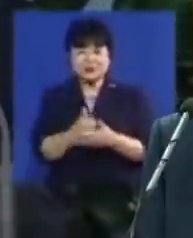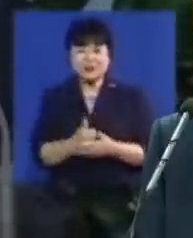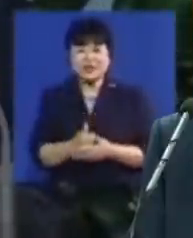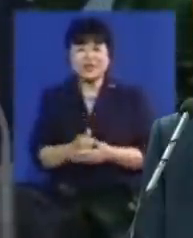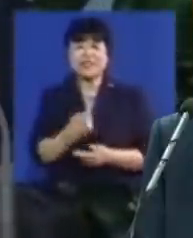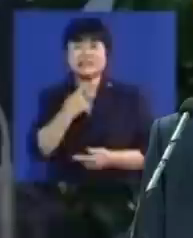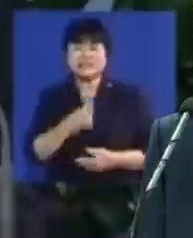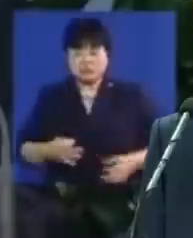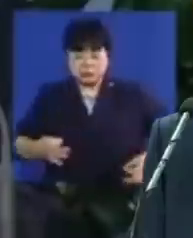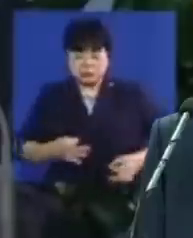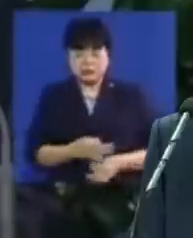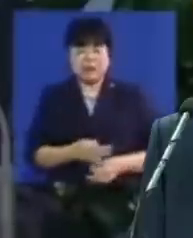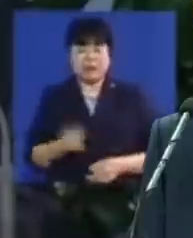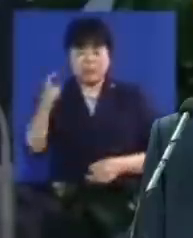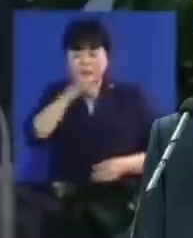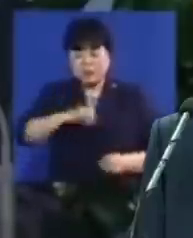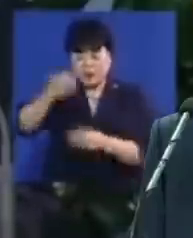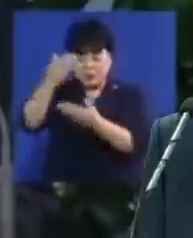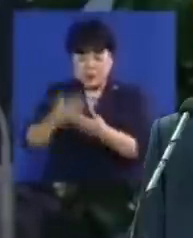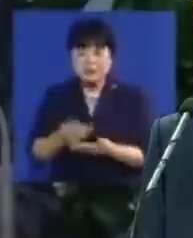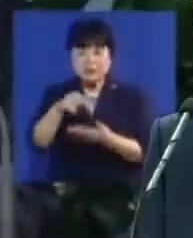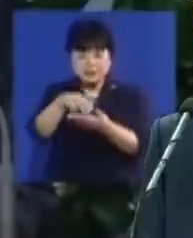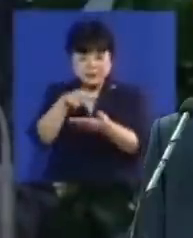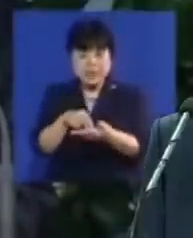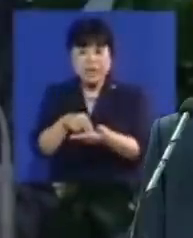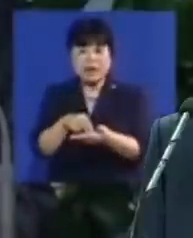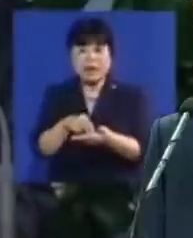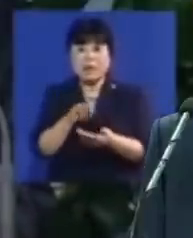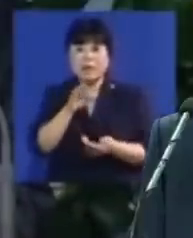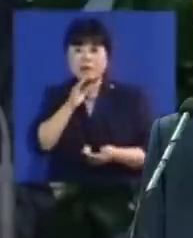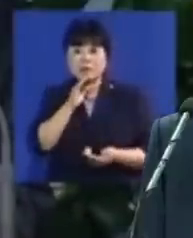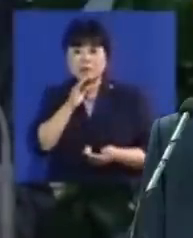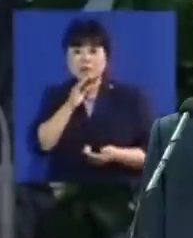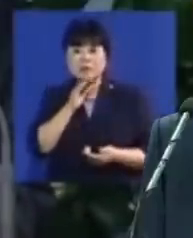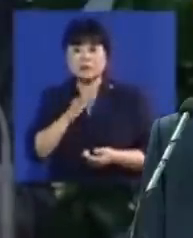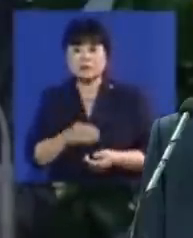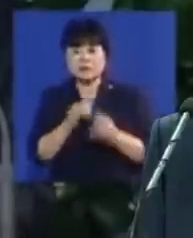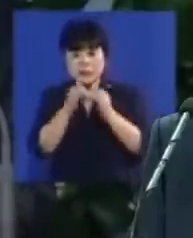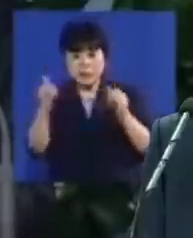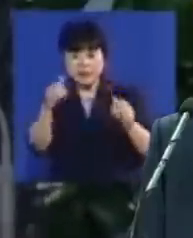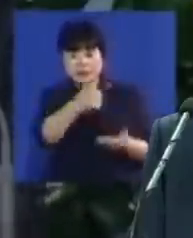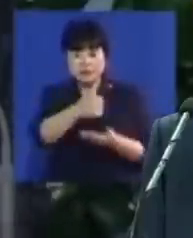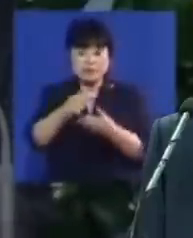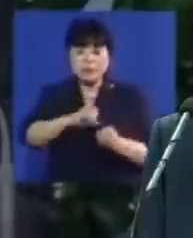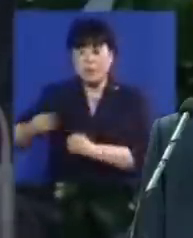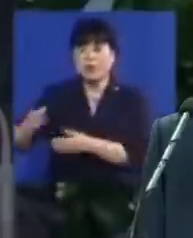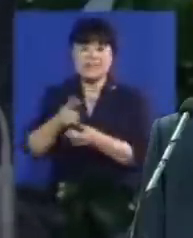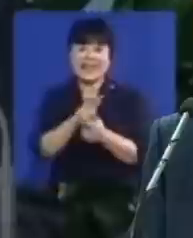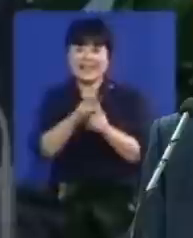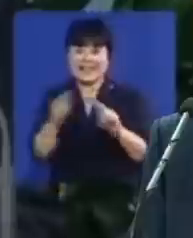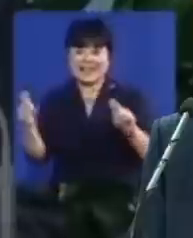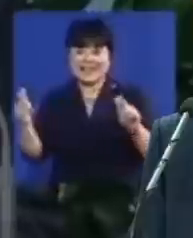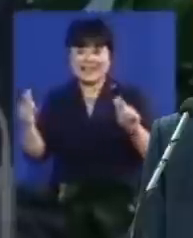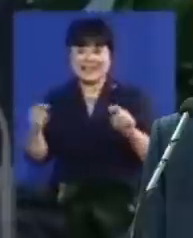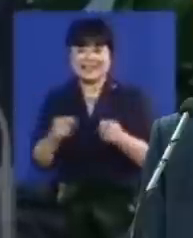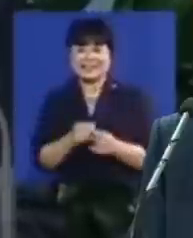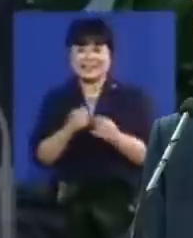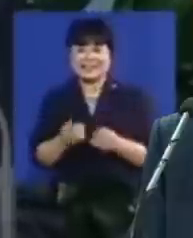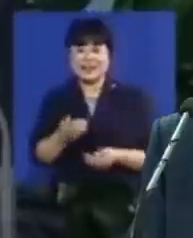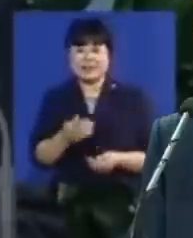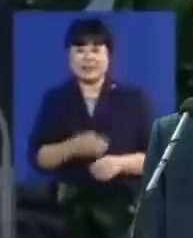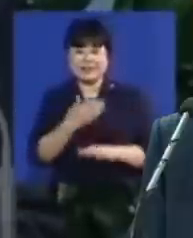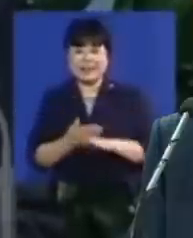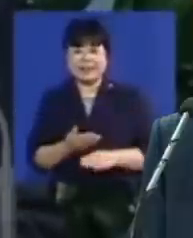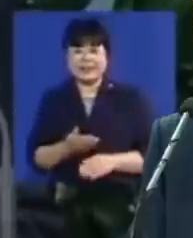짓고 불의하고 추악하고 버림을 받아야 마땅한 인생들을 주님 버리지 않습니다. 사람을